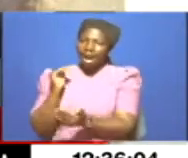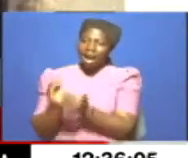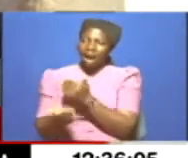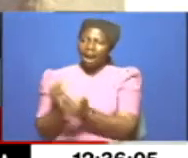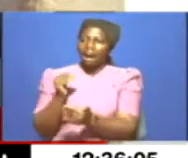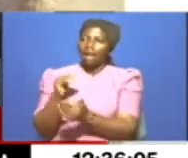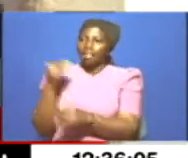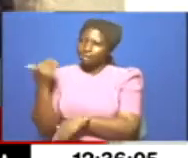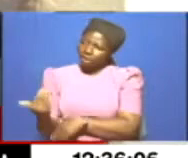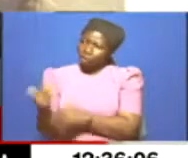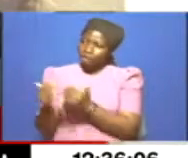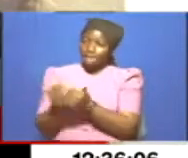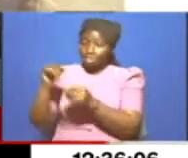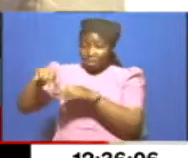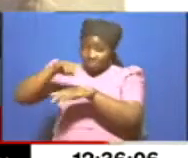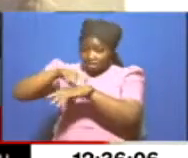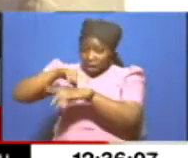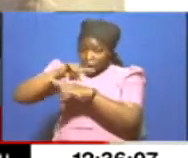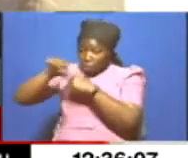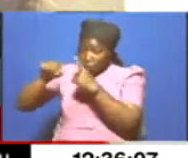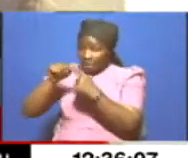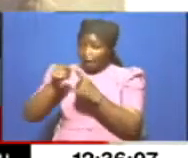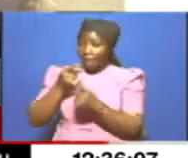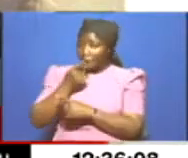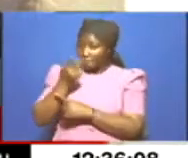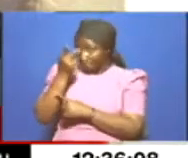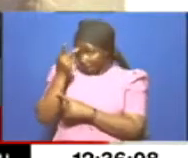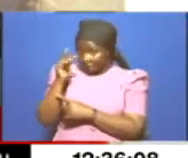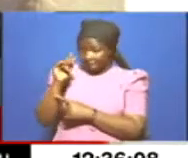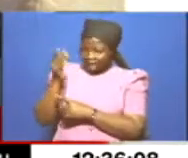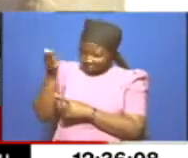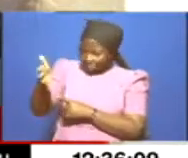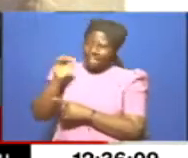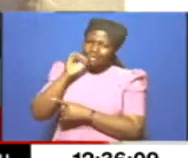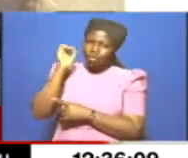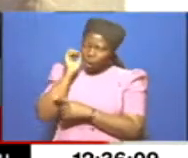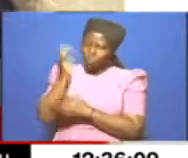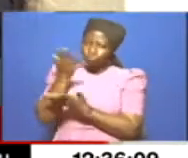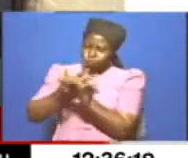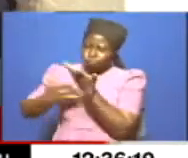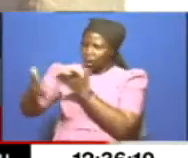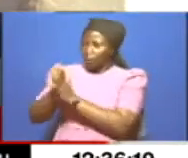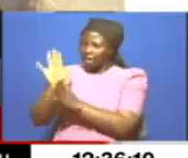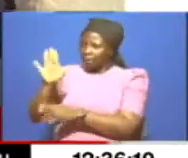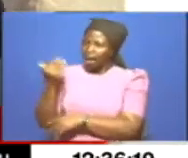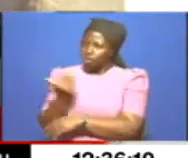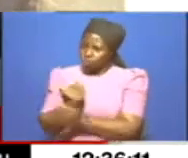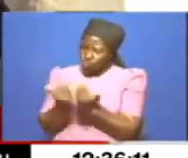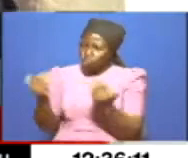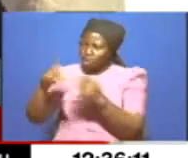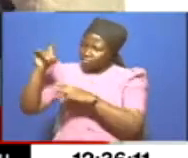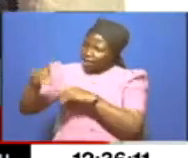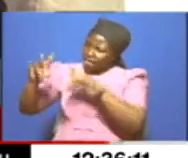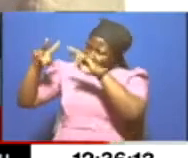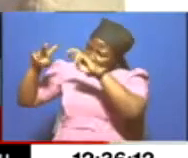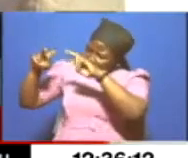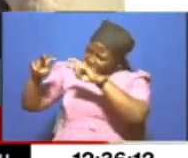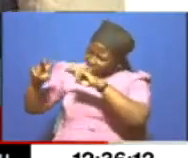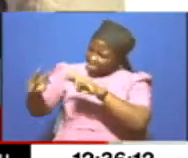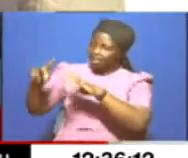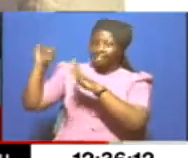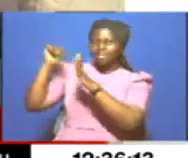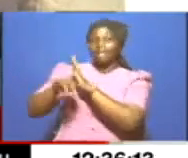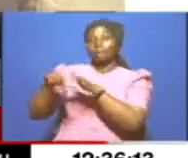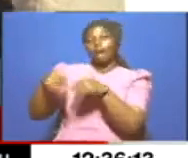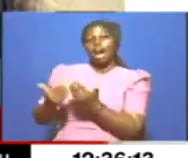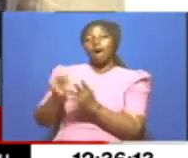kwamba mzazi ukiwa pale nyumbani na mtoto au watoto wako, ni lazima uchunguze kabisa vile watoto